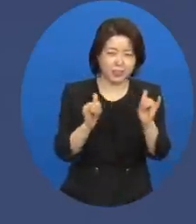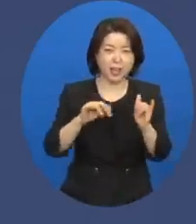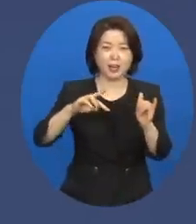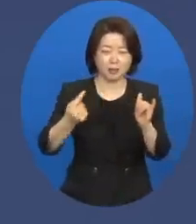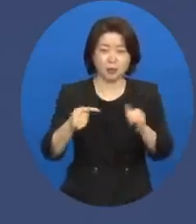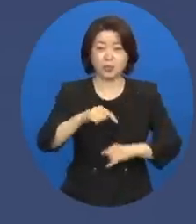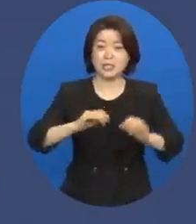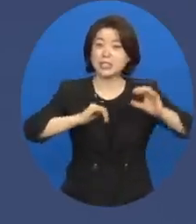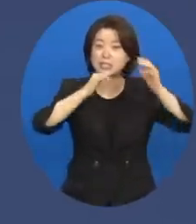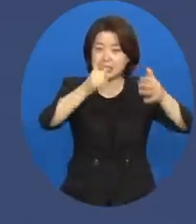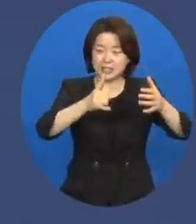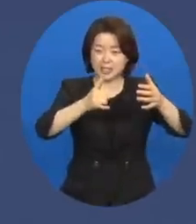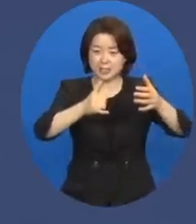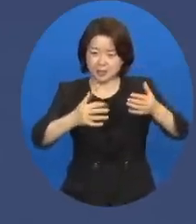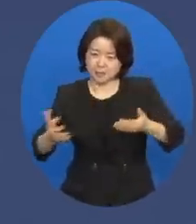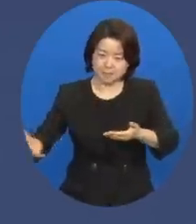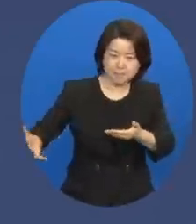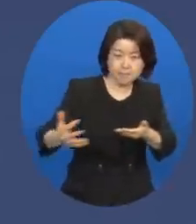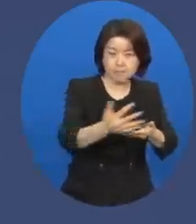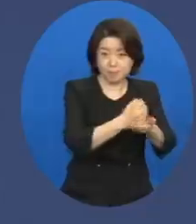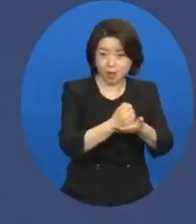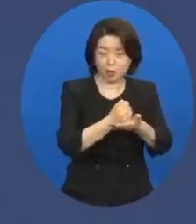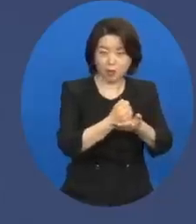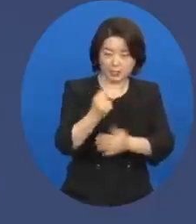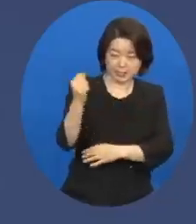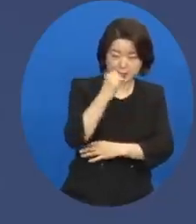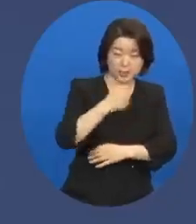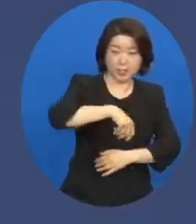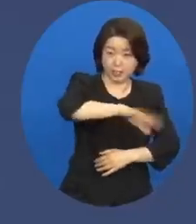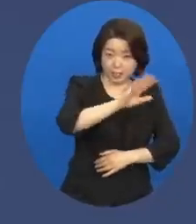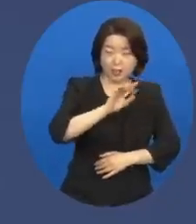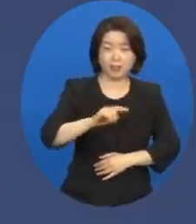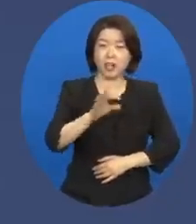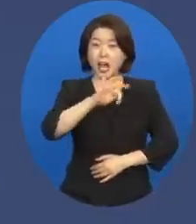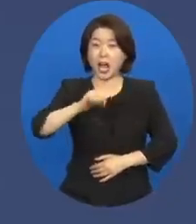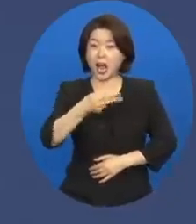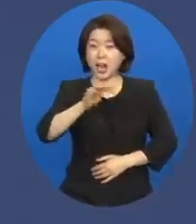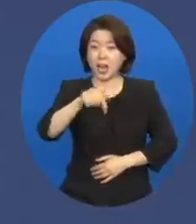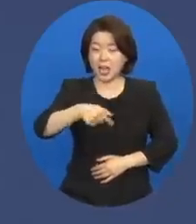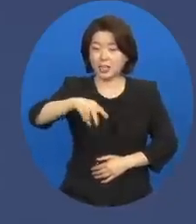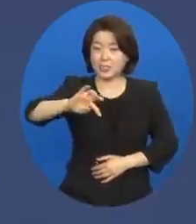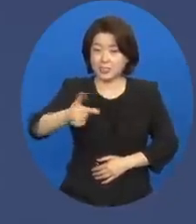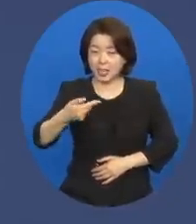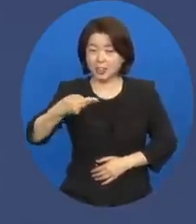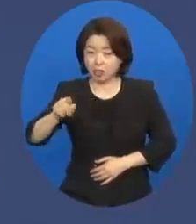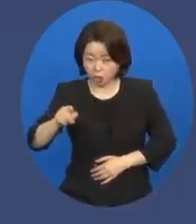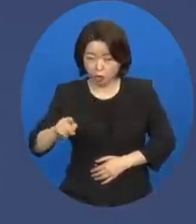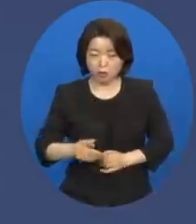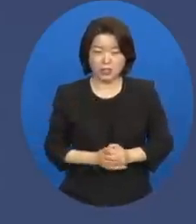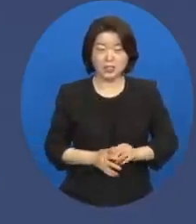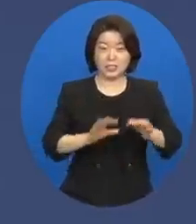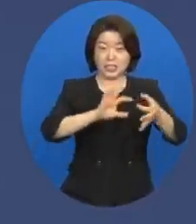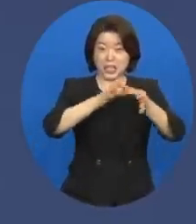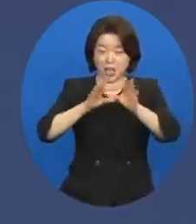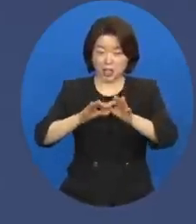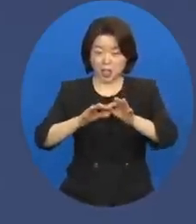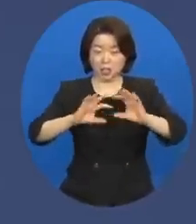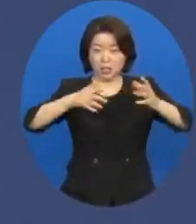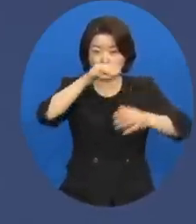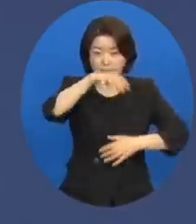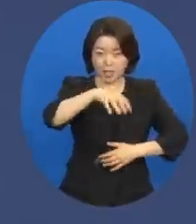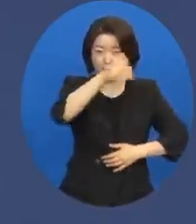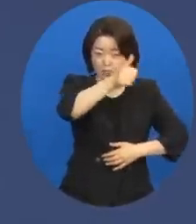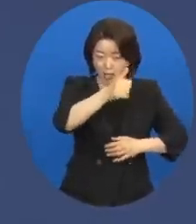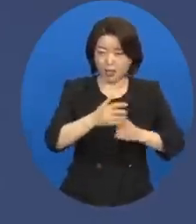이 세상을 휘젓고 그 흔들고 돌아갔던 저 알렉산더, 저 헬라 제국의 알렉산더, 저